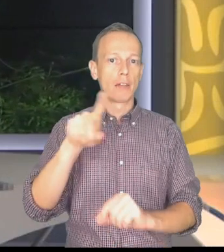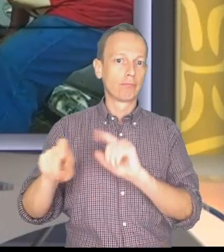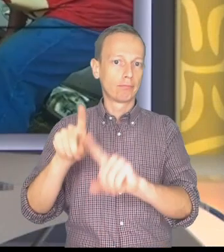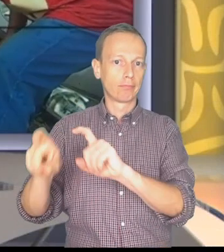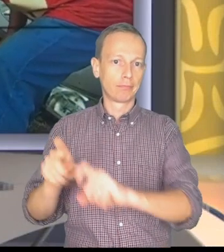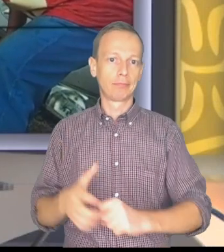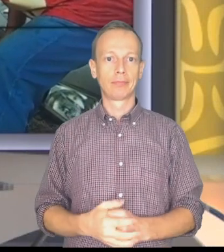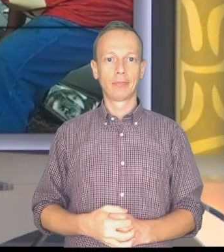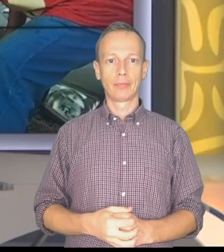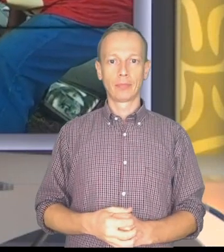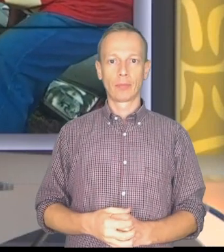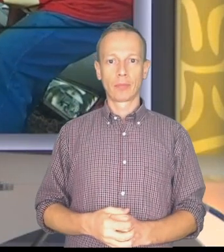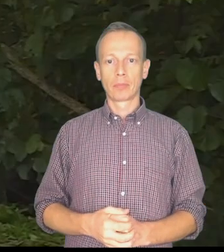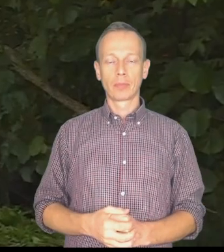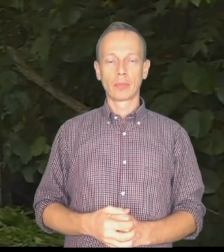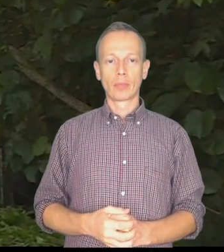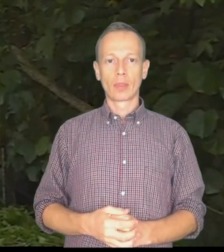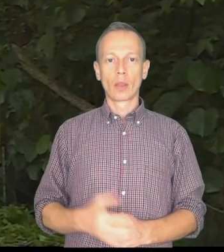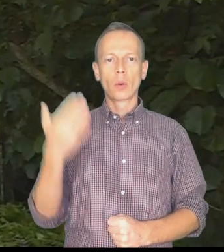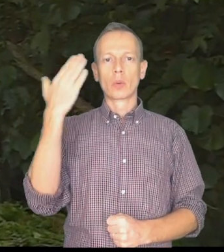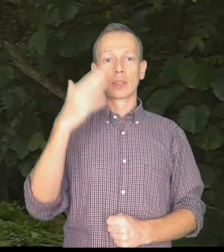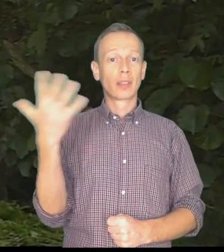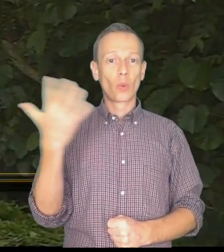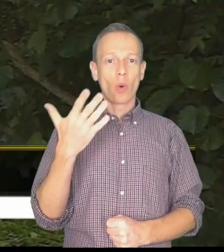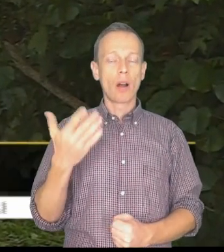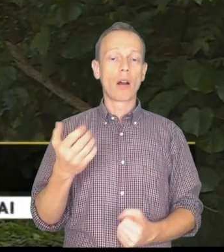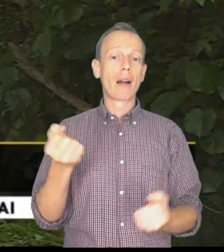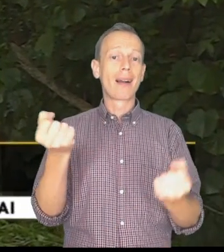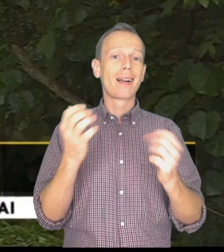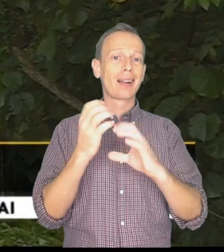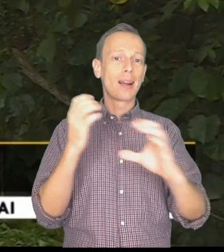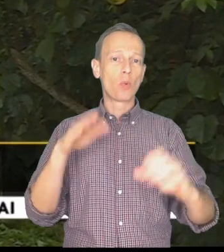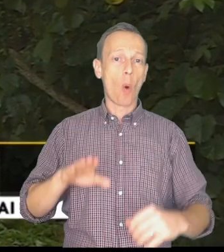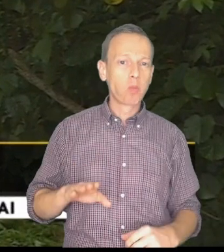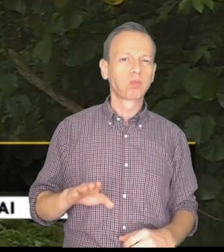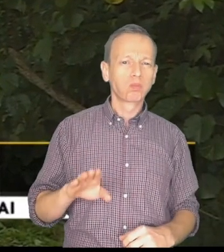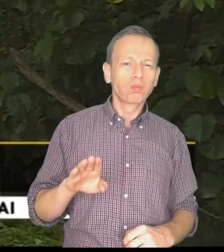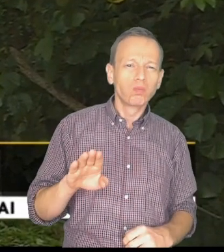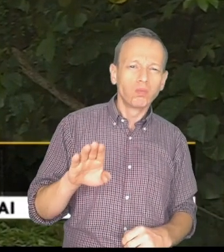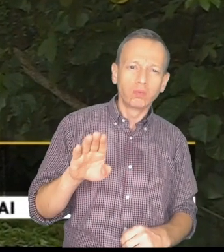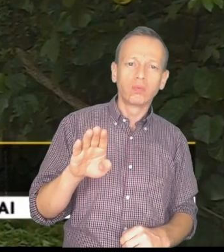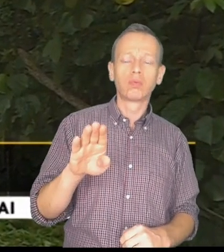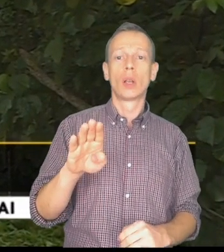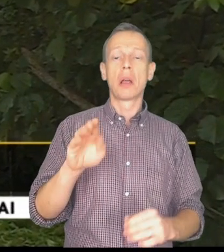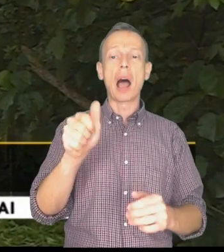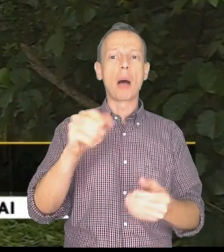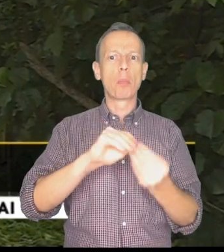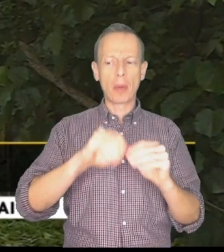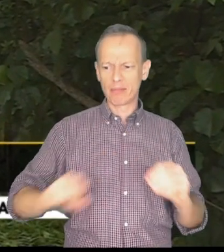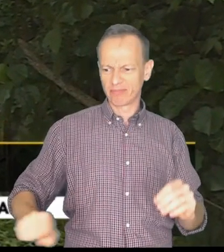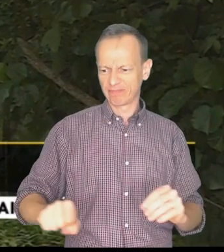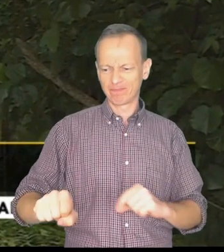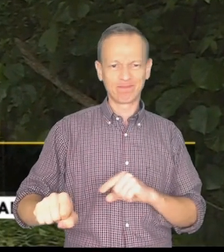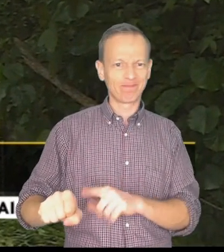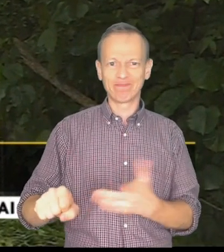micro de Gilles Taoutou. Le premier élément qu'on a en fin de compte,'est un camion qui remontait la pente. Et puis il aurait eu un